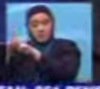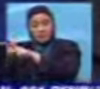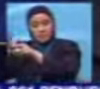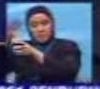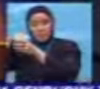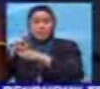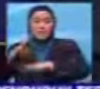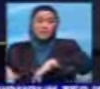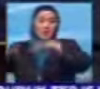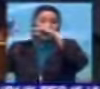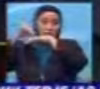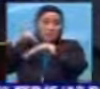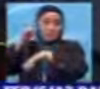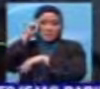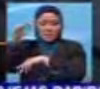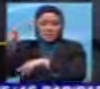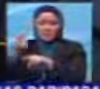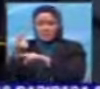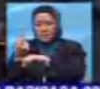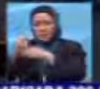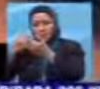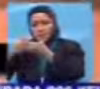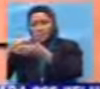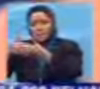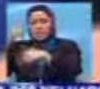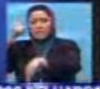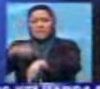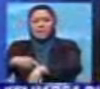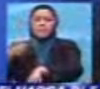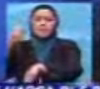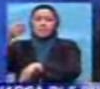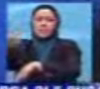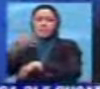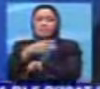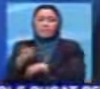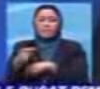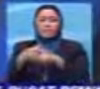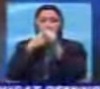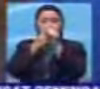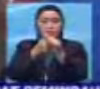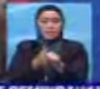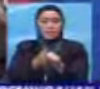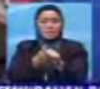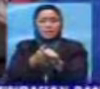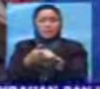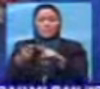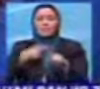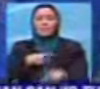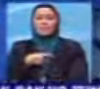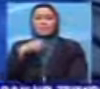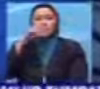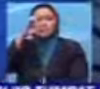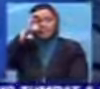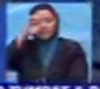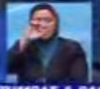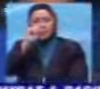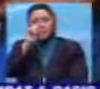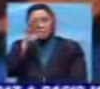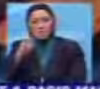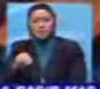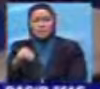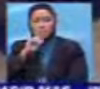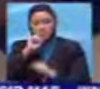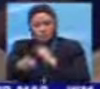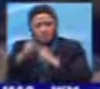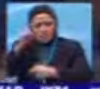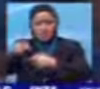terdekat. Menurut Ketua Sekretariat Pengurusan Bencana Negeri, Lieutenant Colonel C. Adam A. Rahman, sumbangan dikumpul